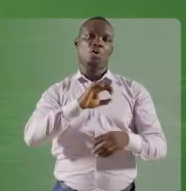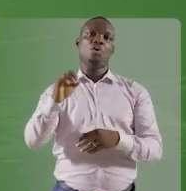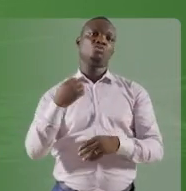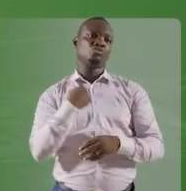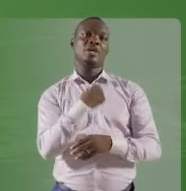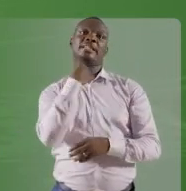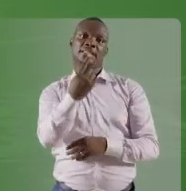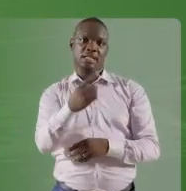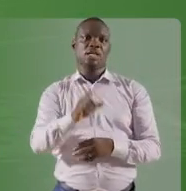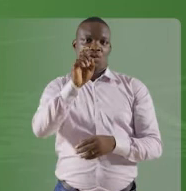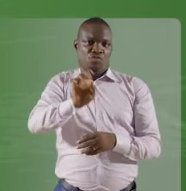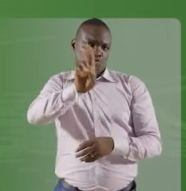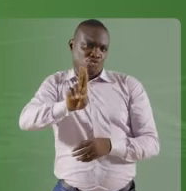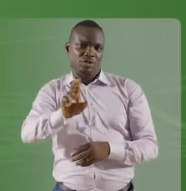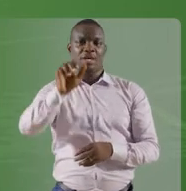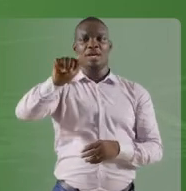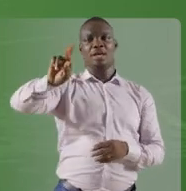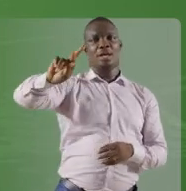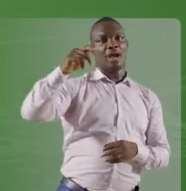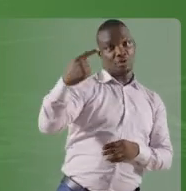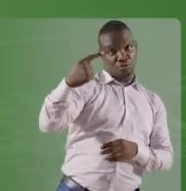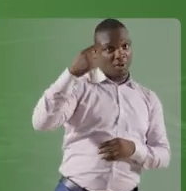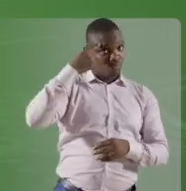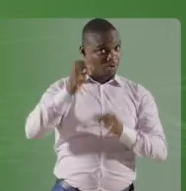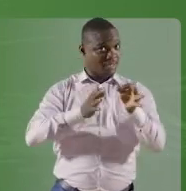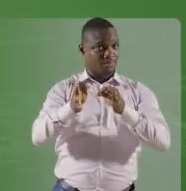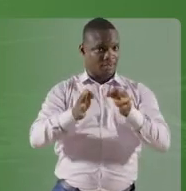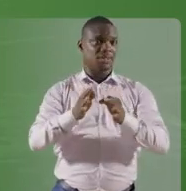un argument. Donc,